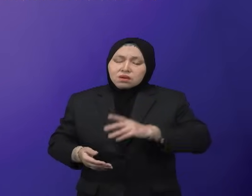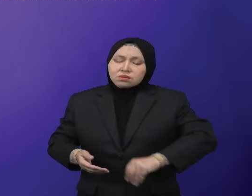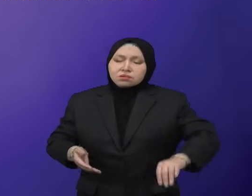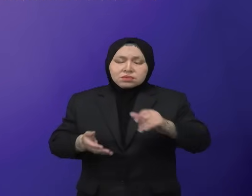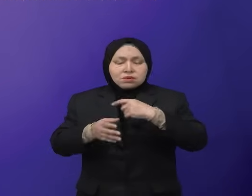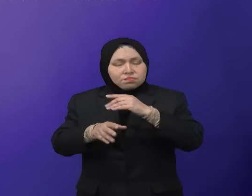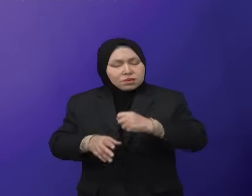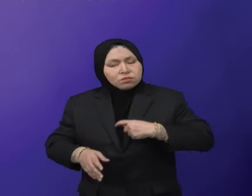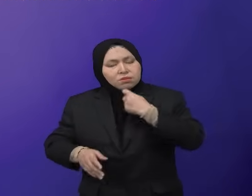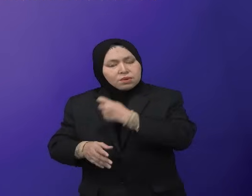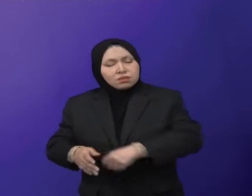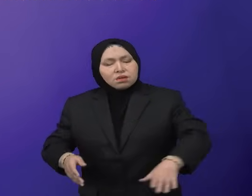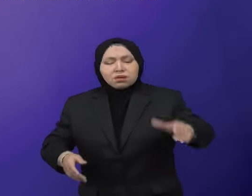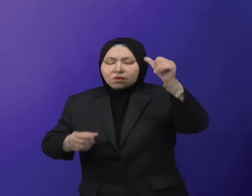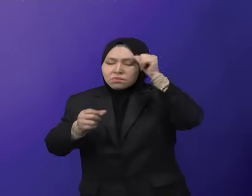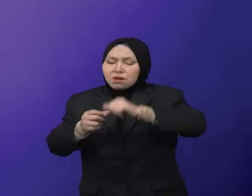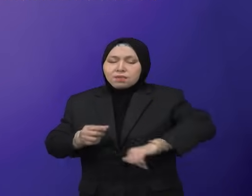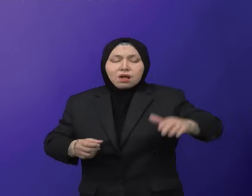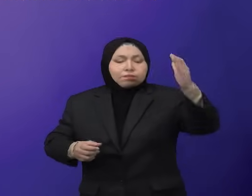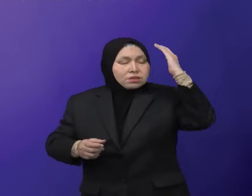والله عليم